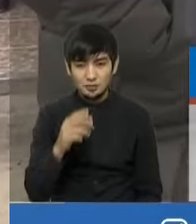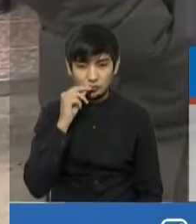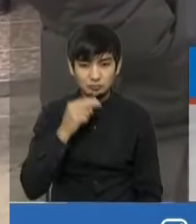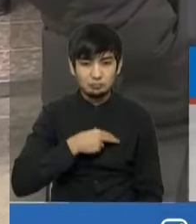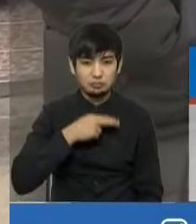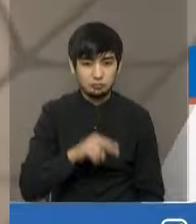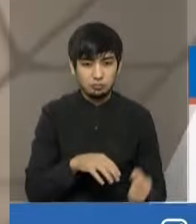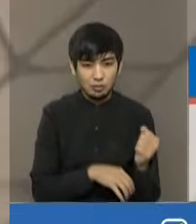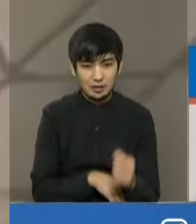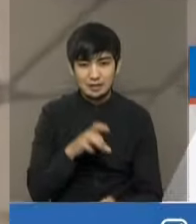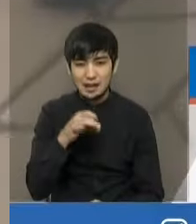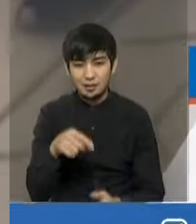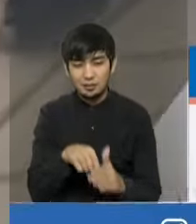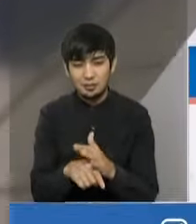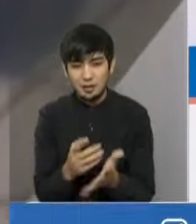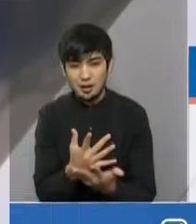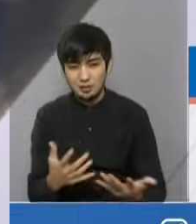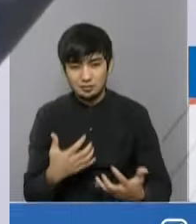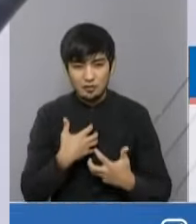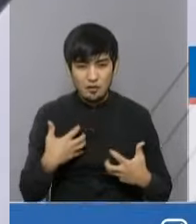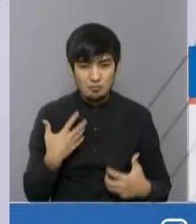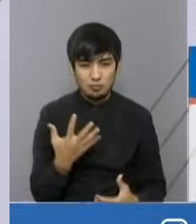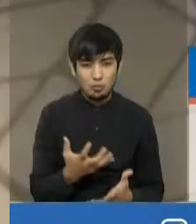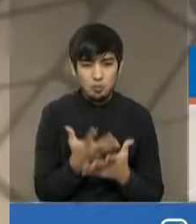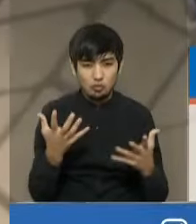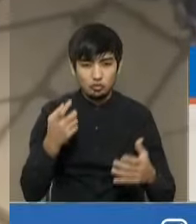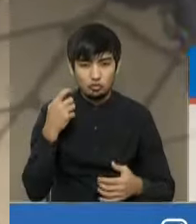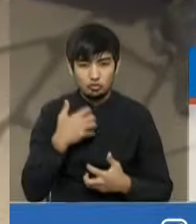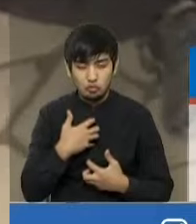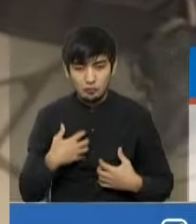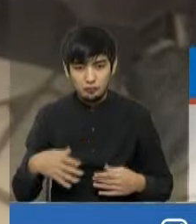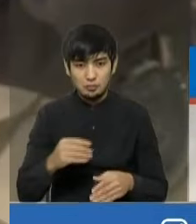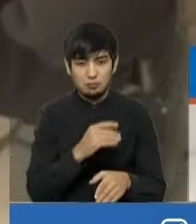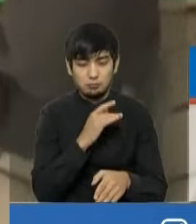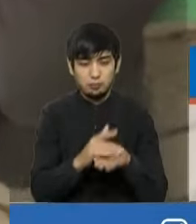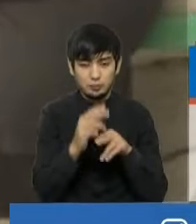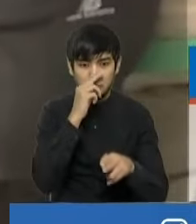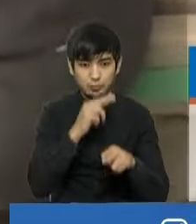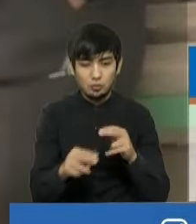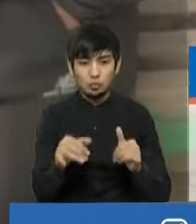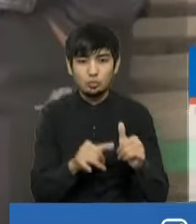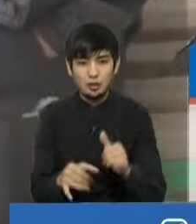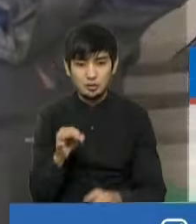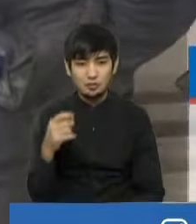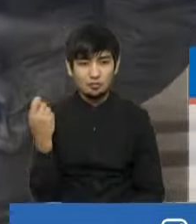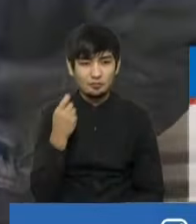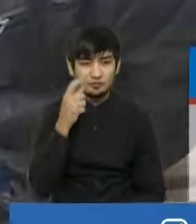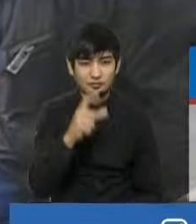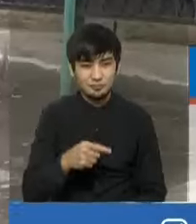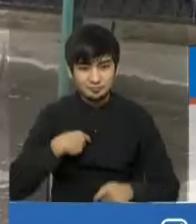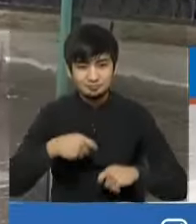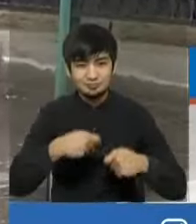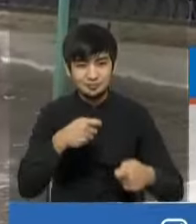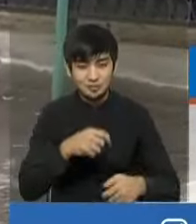қазасынан кейін қорада тұрған ірілі ұсақты 500-ден астам мал жоғалып кетті. Төрт түлігін қойшыға сеніп тапсырған жұрт